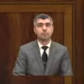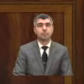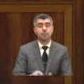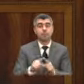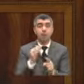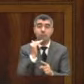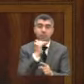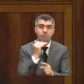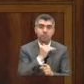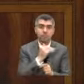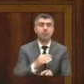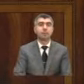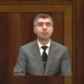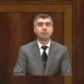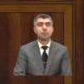سرعه